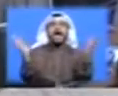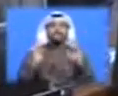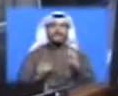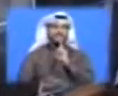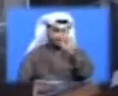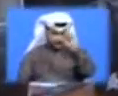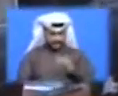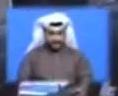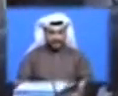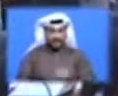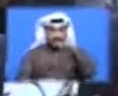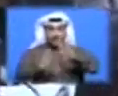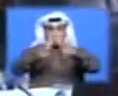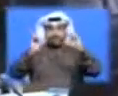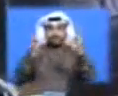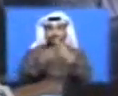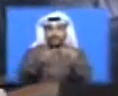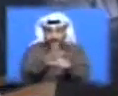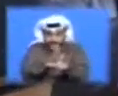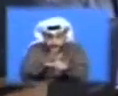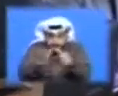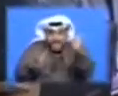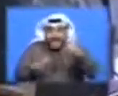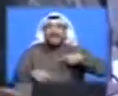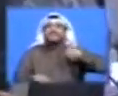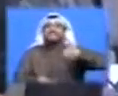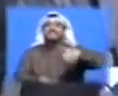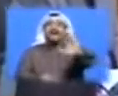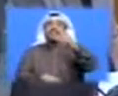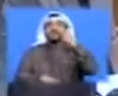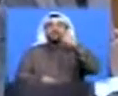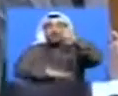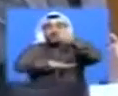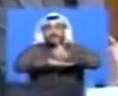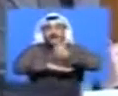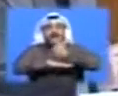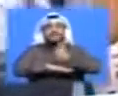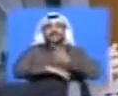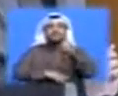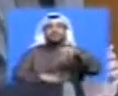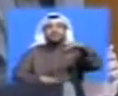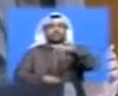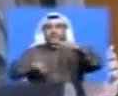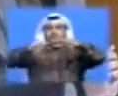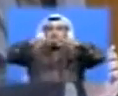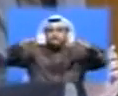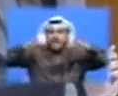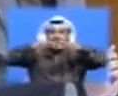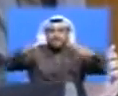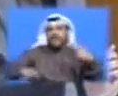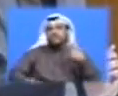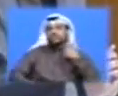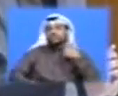المؤتمر سيكون بمثابة حجر زاوية للباحثين من مختلف دول العالم لطرح أبحاثهم لتعزيز